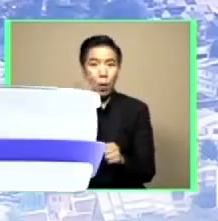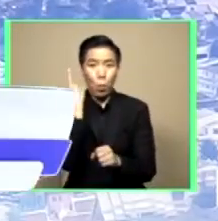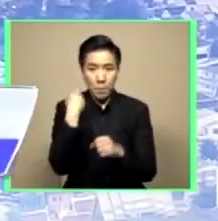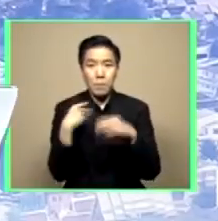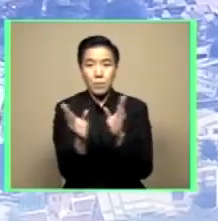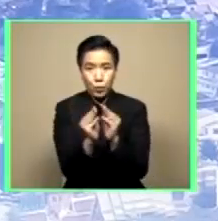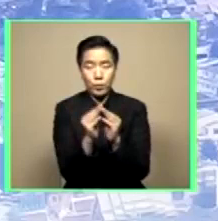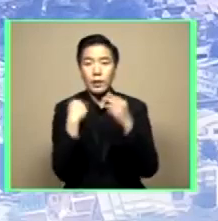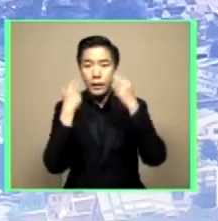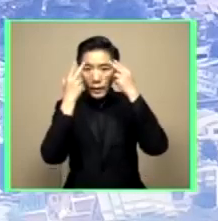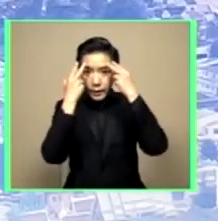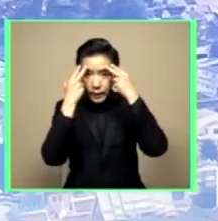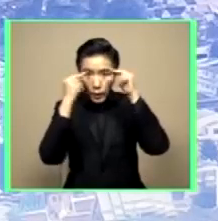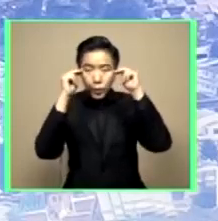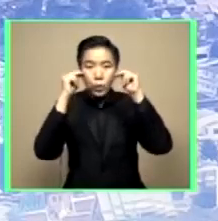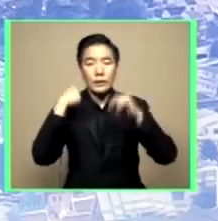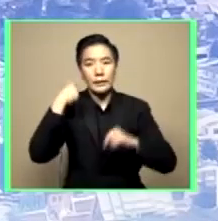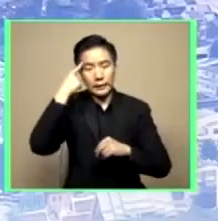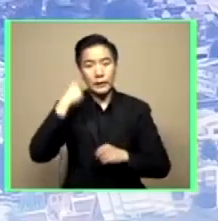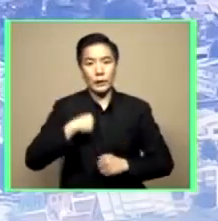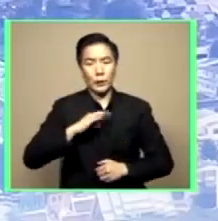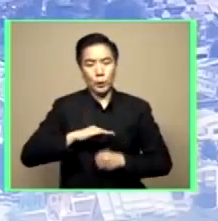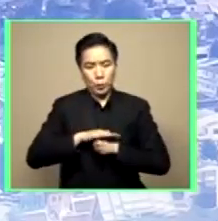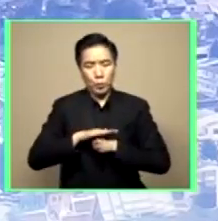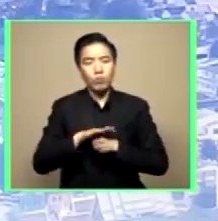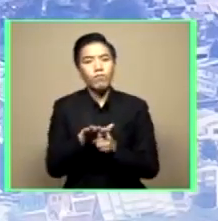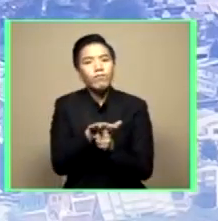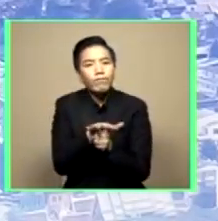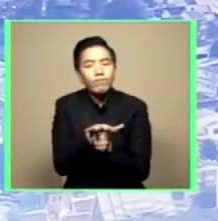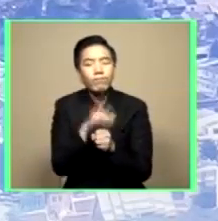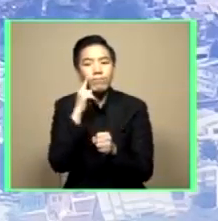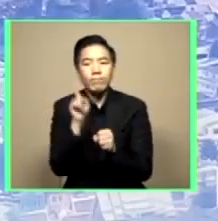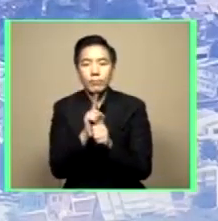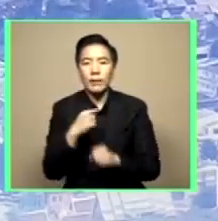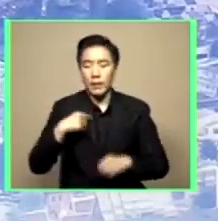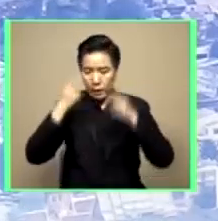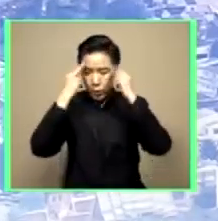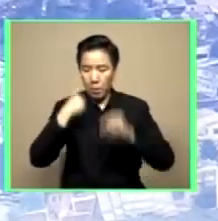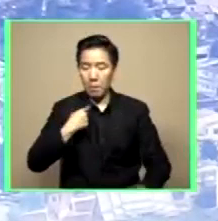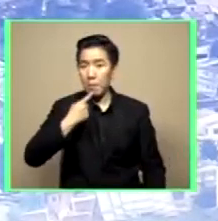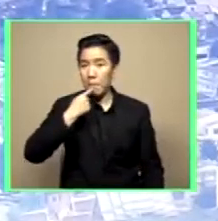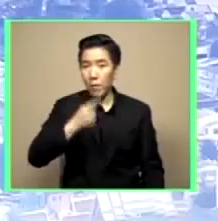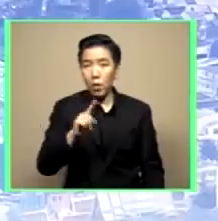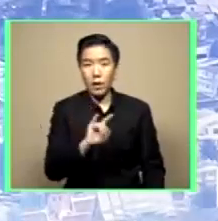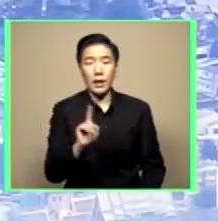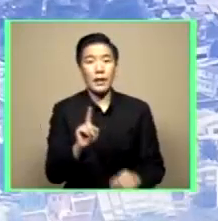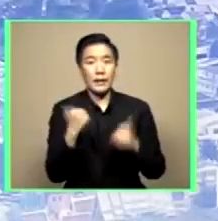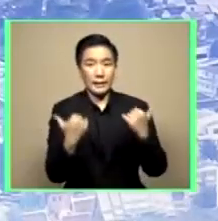นายกก็มีความพึงพอใจระดับหนึ่งนะครับแต่ท่านยังพูดอยู่นะครับว่ายังไม่สามารถ